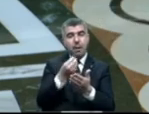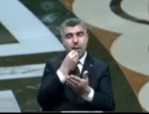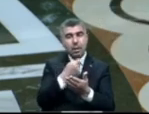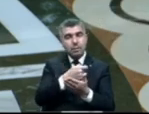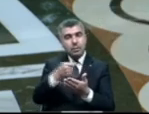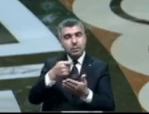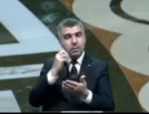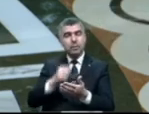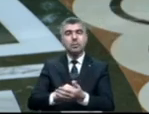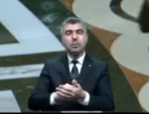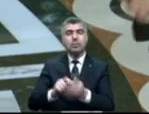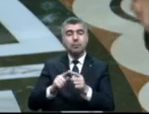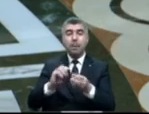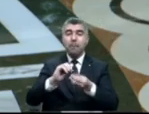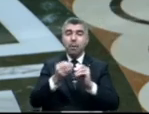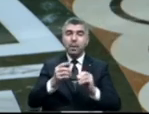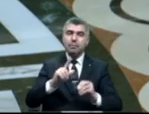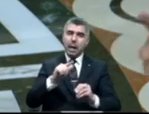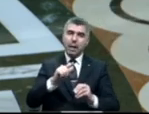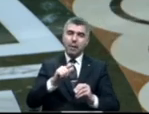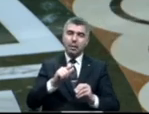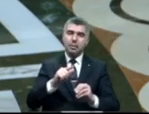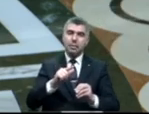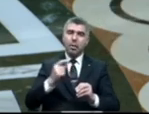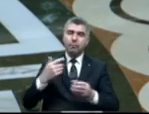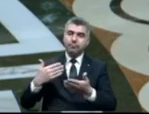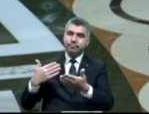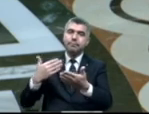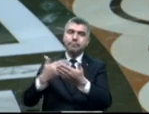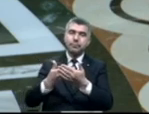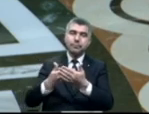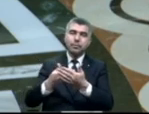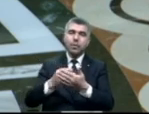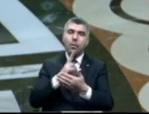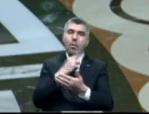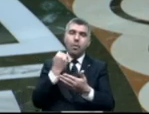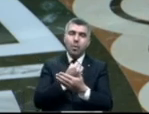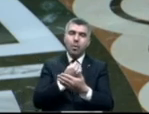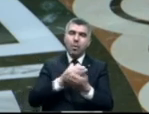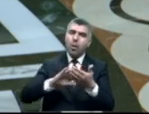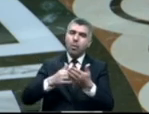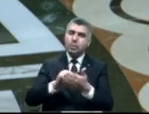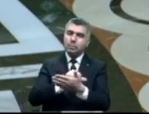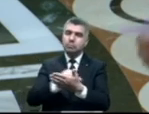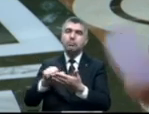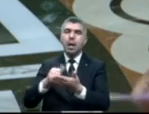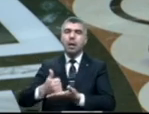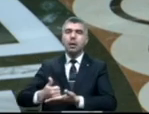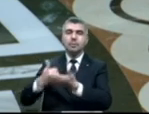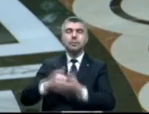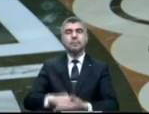ما يمكنش غير. دونك هذا هو الاشكاليه، هو انه طال، ولكن الدوله داك الشيء اللي كاين في الامكانيات راه تعطى.